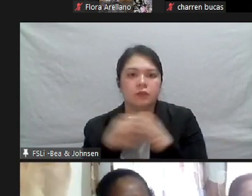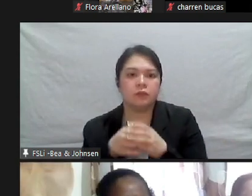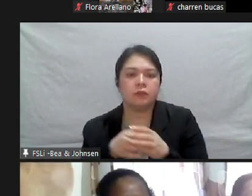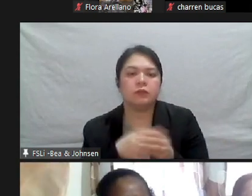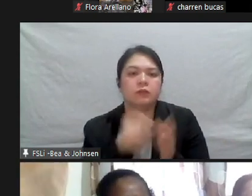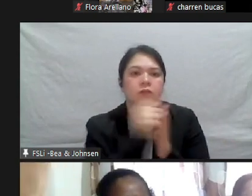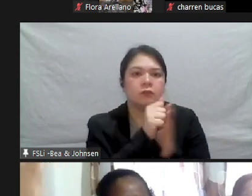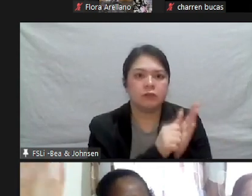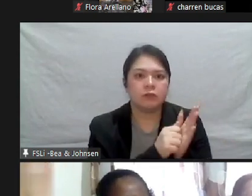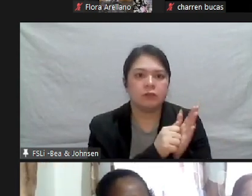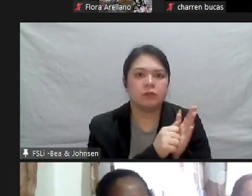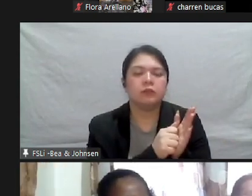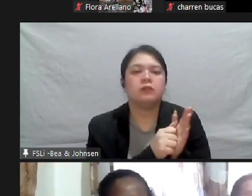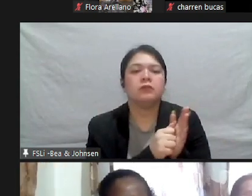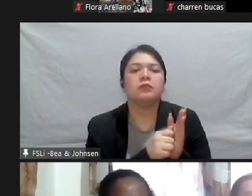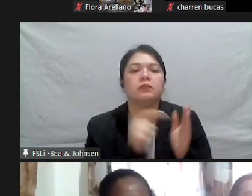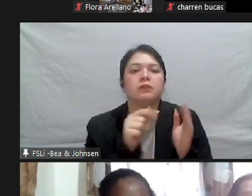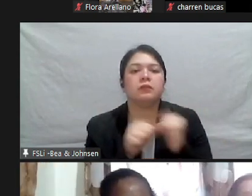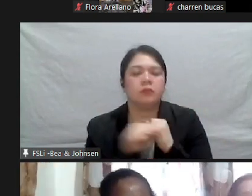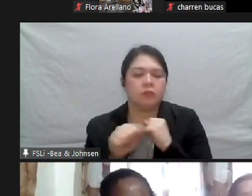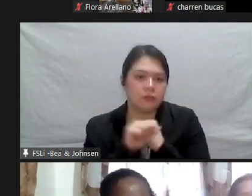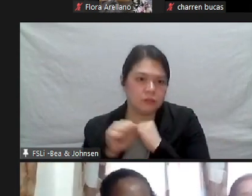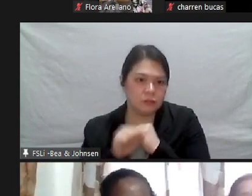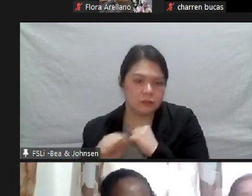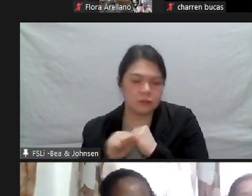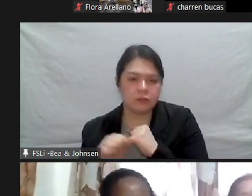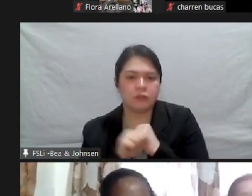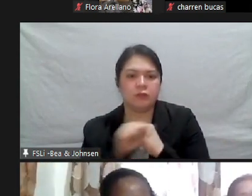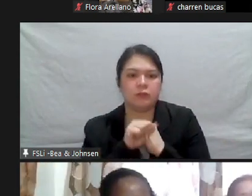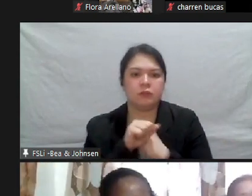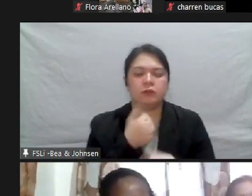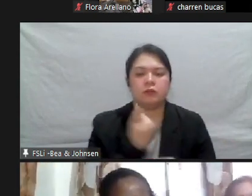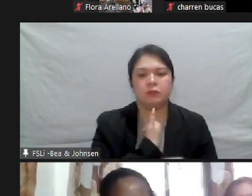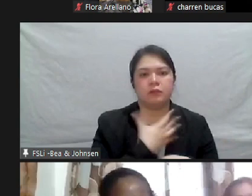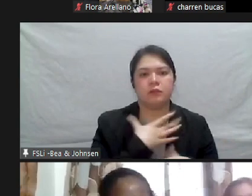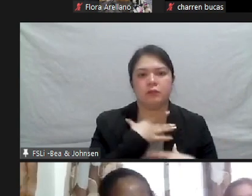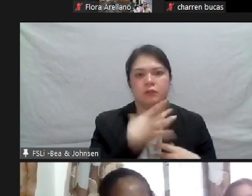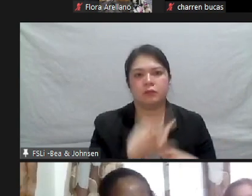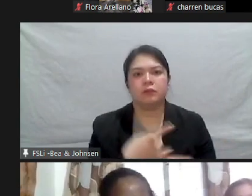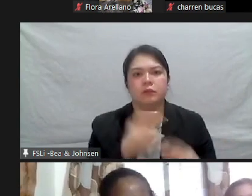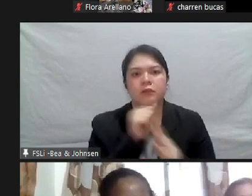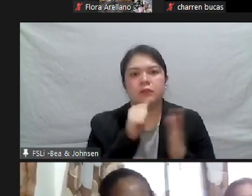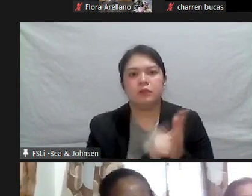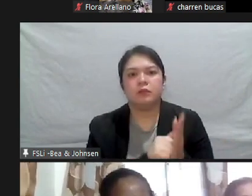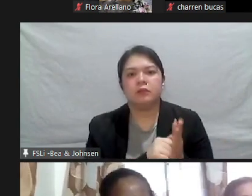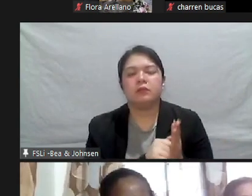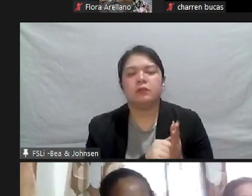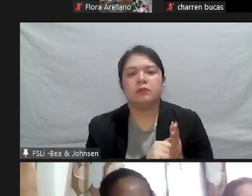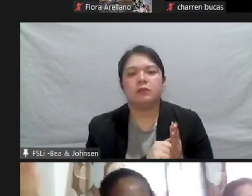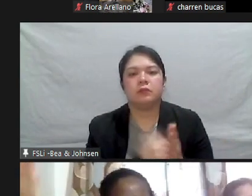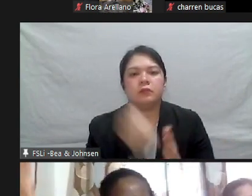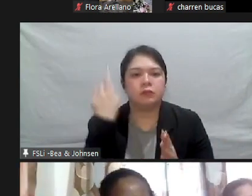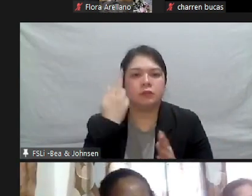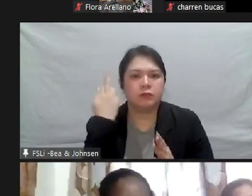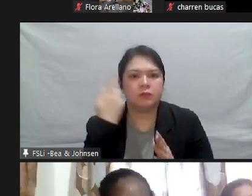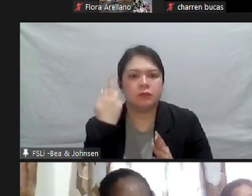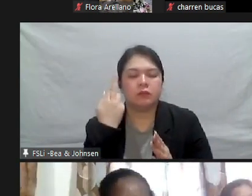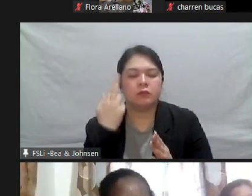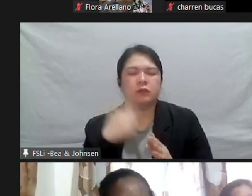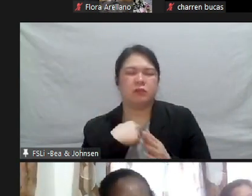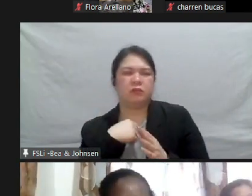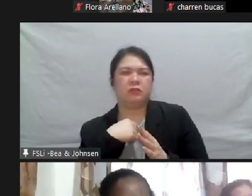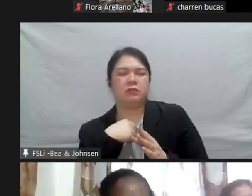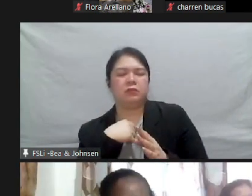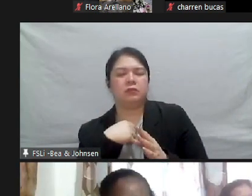no, na nagsusulong ng kanilang sariling interest for academic reasons. Siyempre nakakalungkot naman yun.